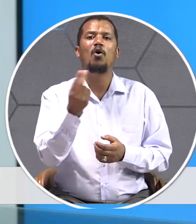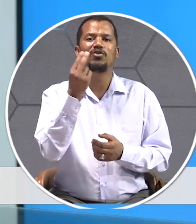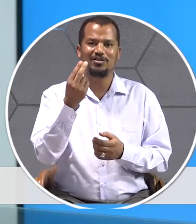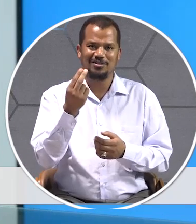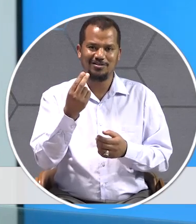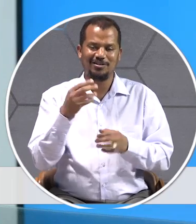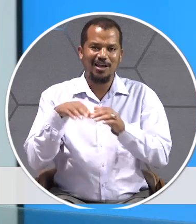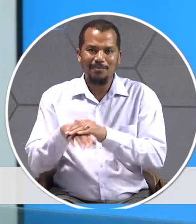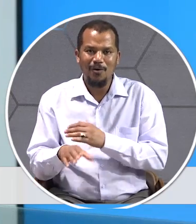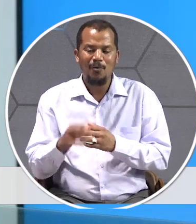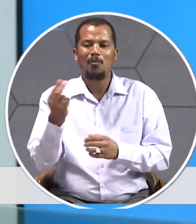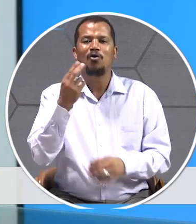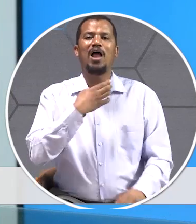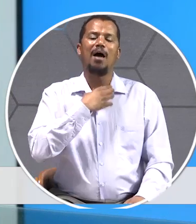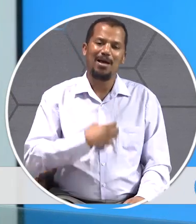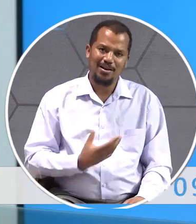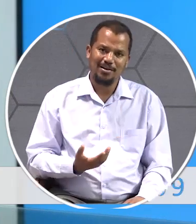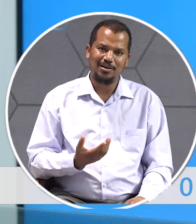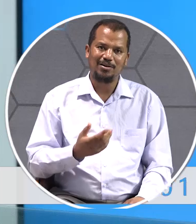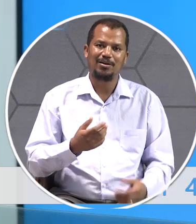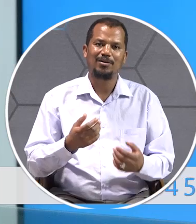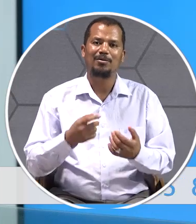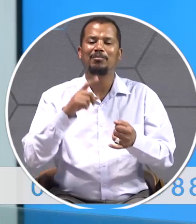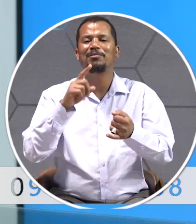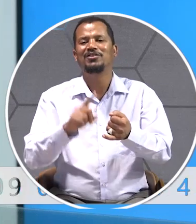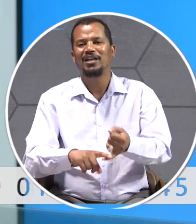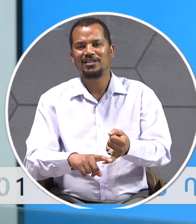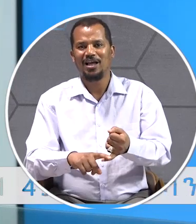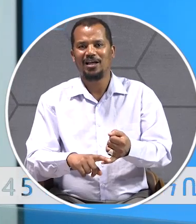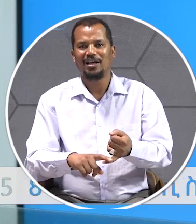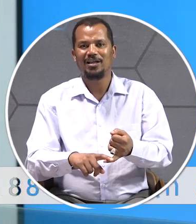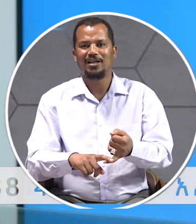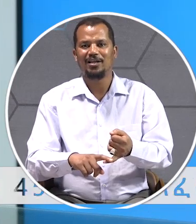እንደሆን እንደዚሁ የቦርድ አባል እንደሆን አደረገችኝ። አሁን በመጨረሻ